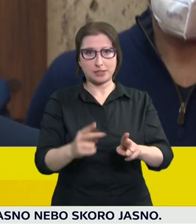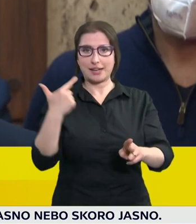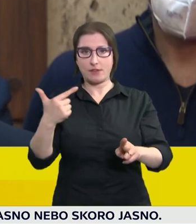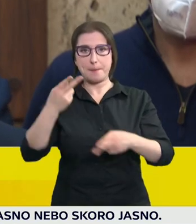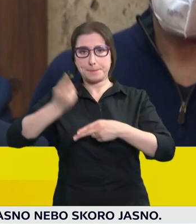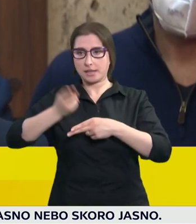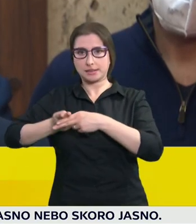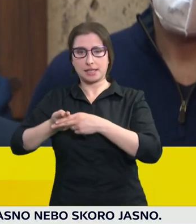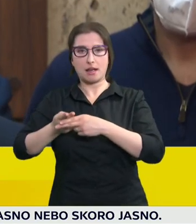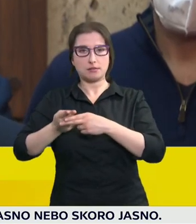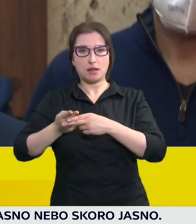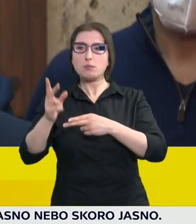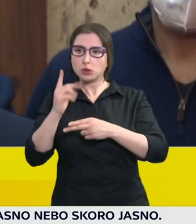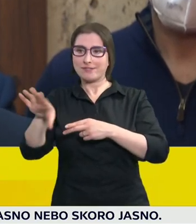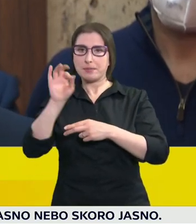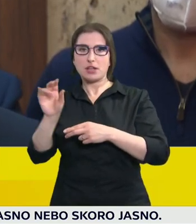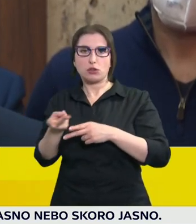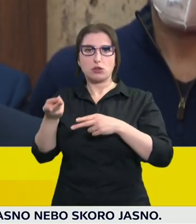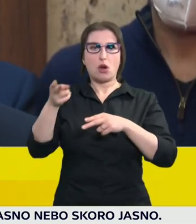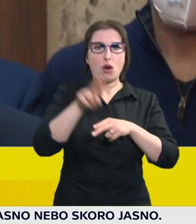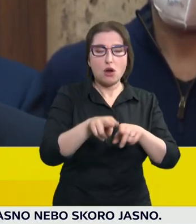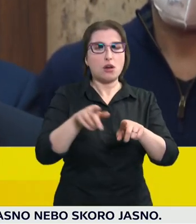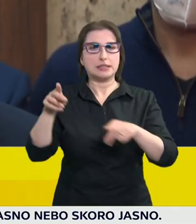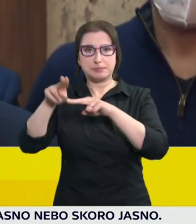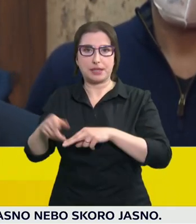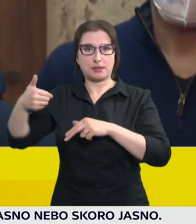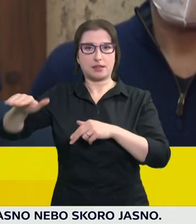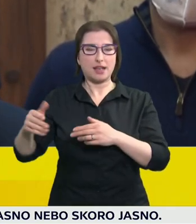žádné informace o tom, že by k této situaci docházelo.